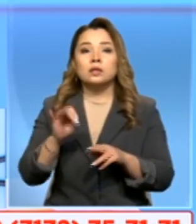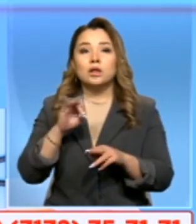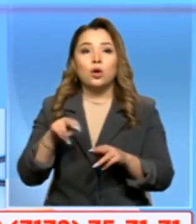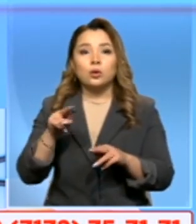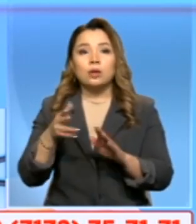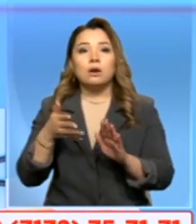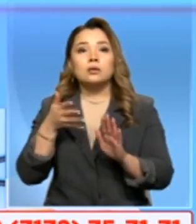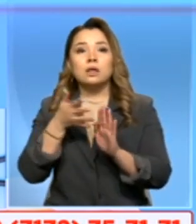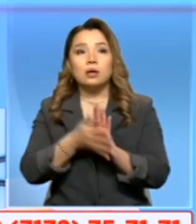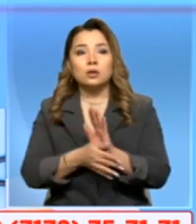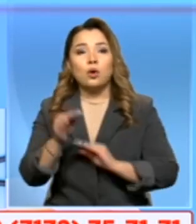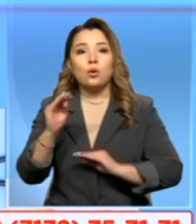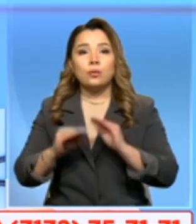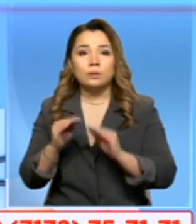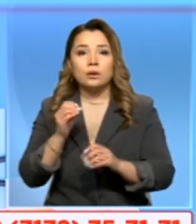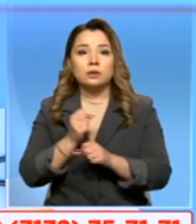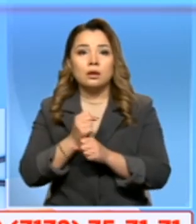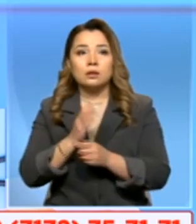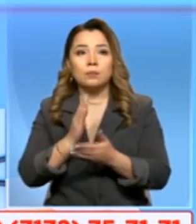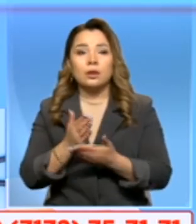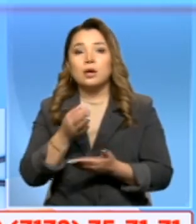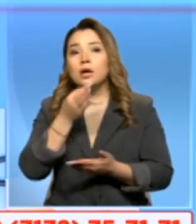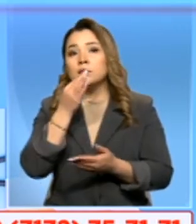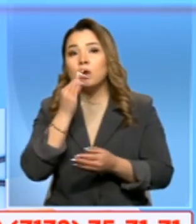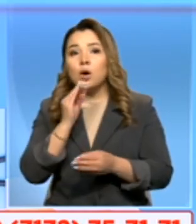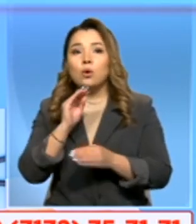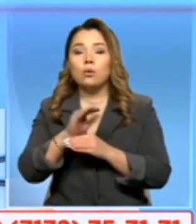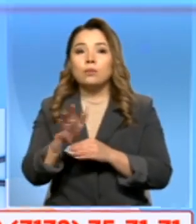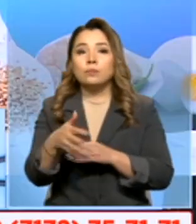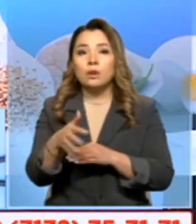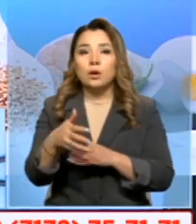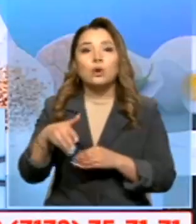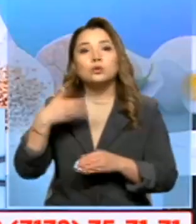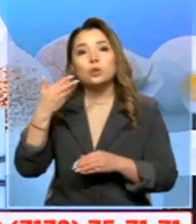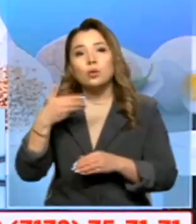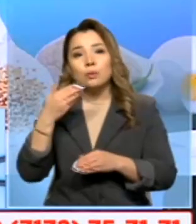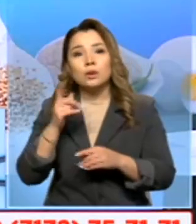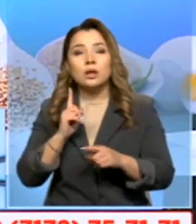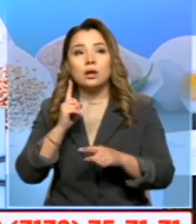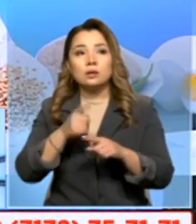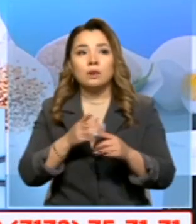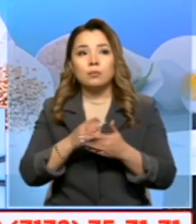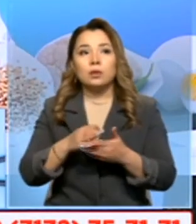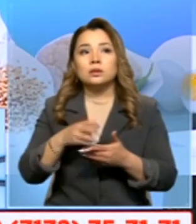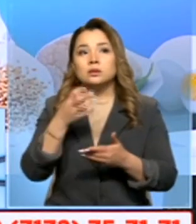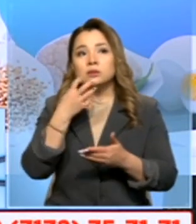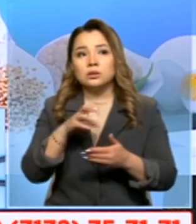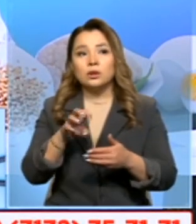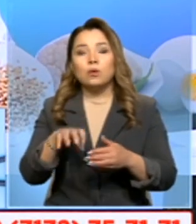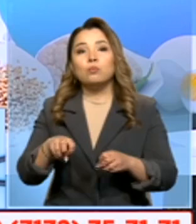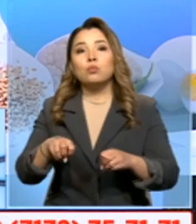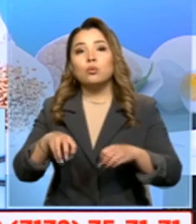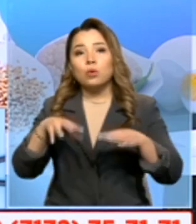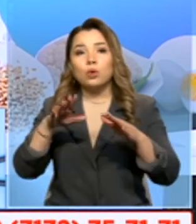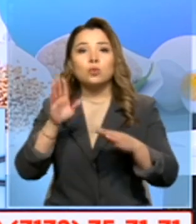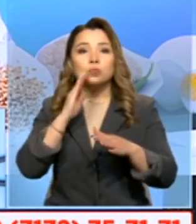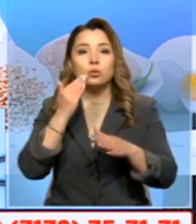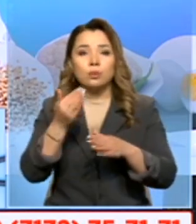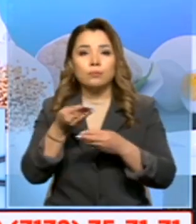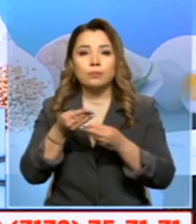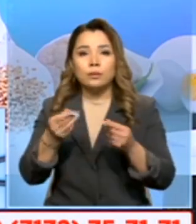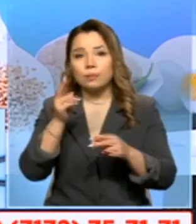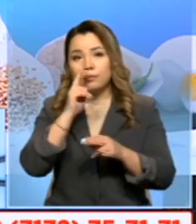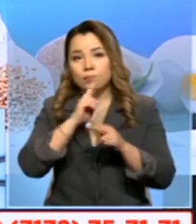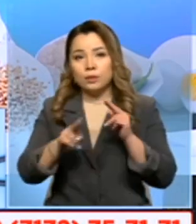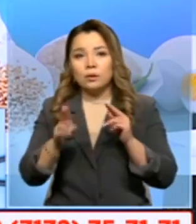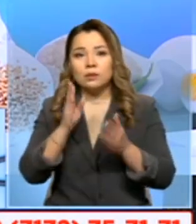йодтың жаңағы құрамы тамаққа сіңеді. Ал ертерек қосып, сорпаға, тамаққа қоссаңыз, онда ыстыққа, буға, суға ол